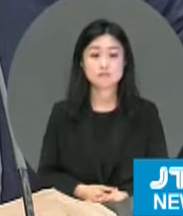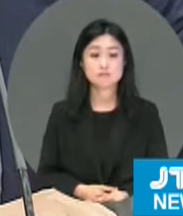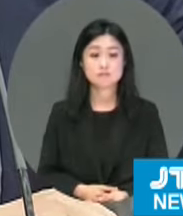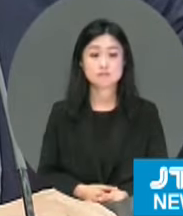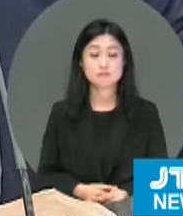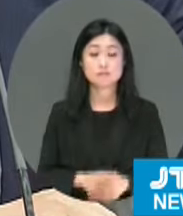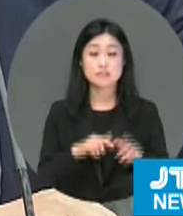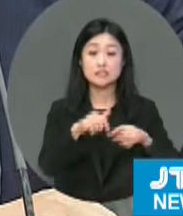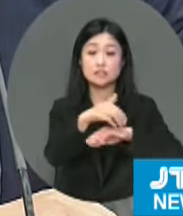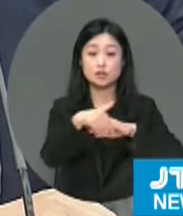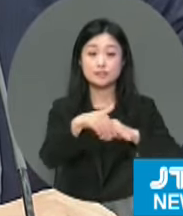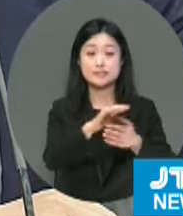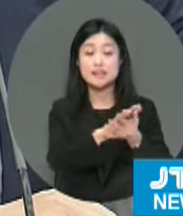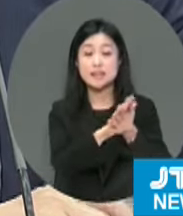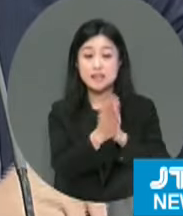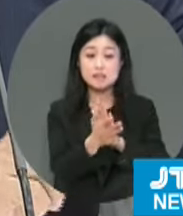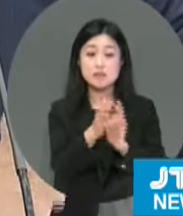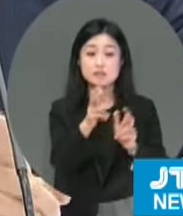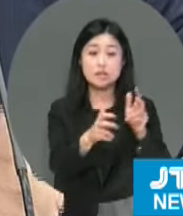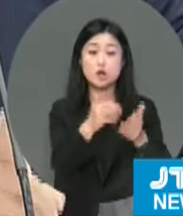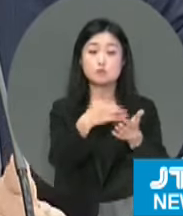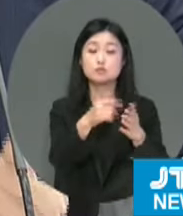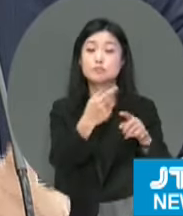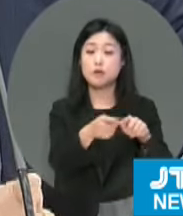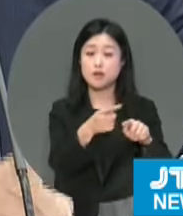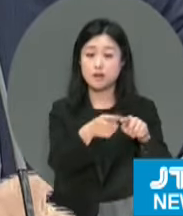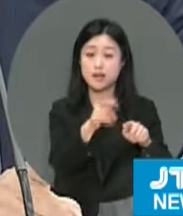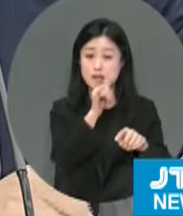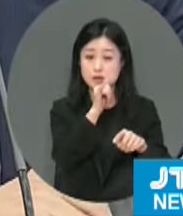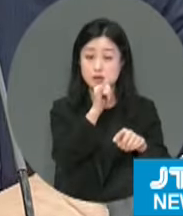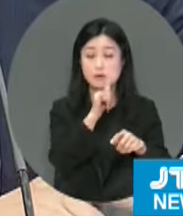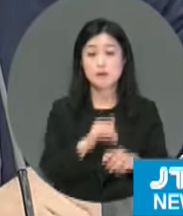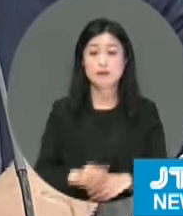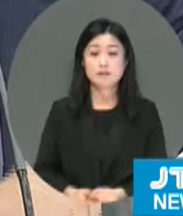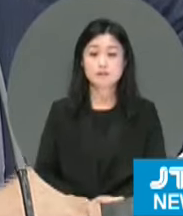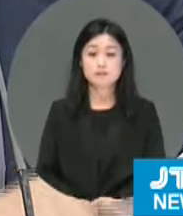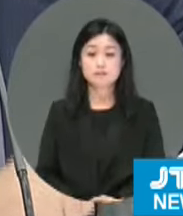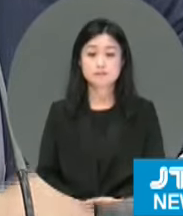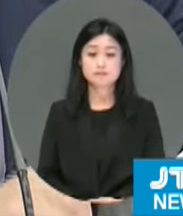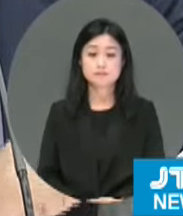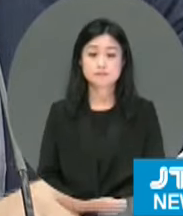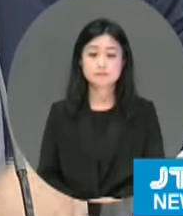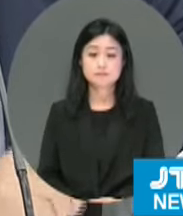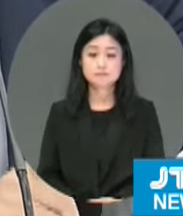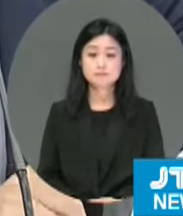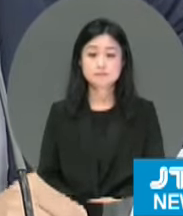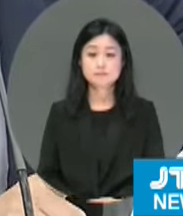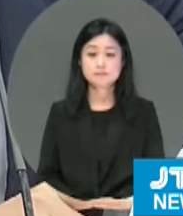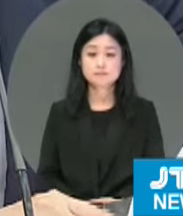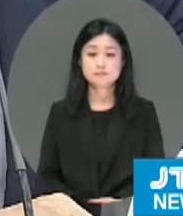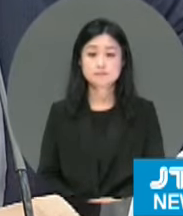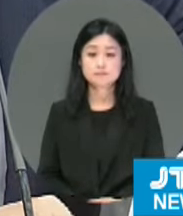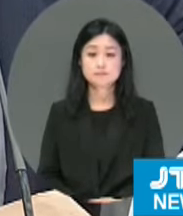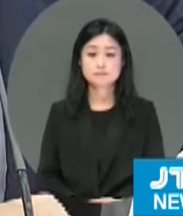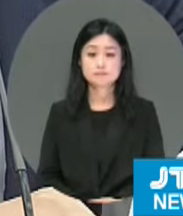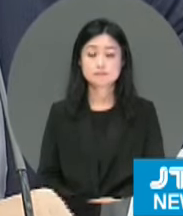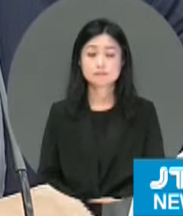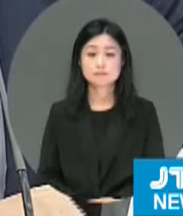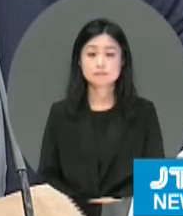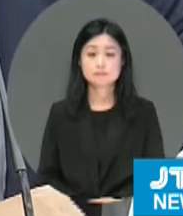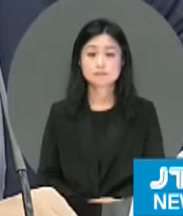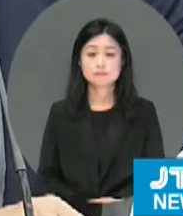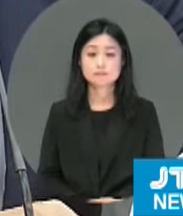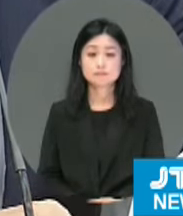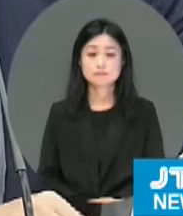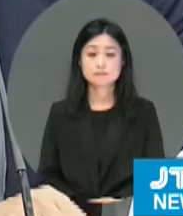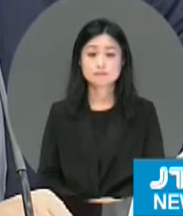지표는 정책 개선이 이행한 사업수를 평가하는 아니, 것입니다. 지금 22년에다 한 거는 개선 평가 계획만 있어도 그 통과되는